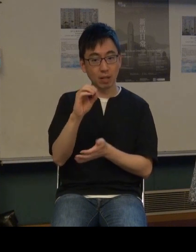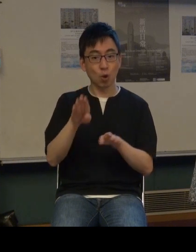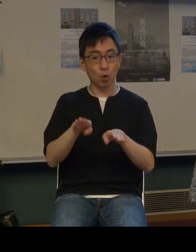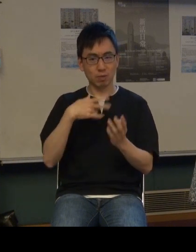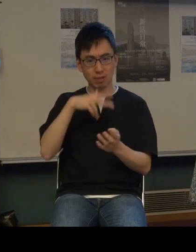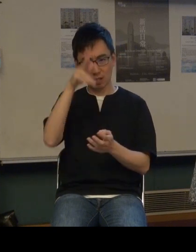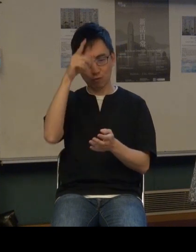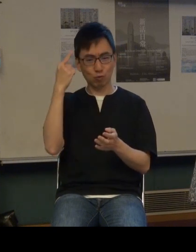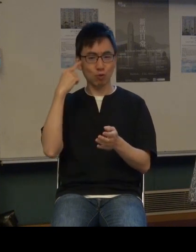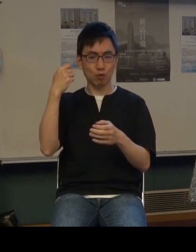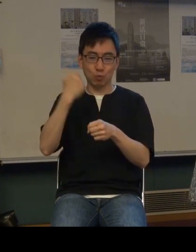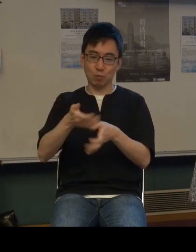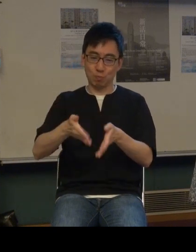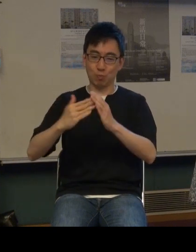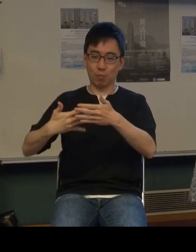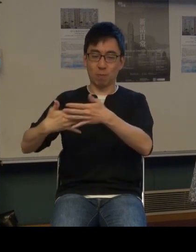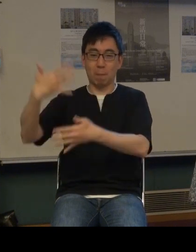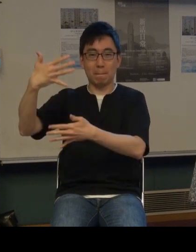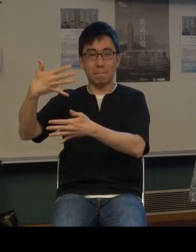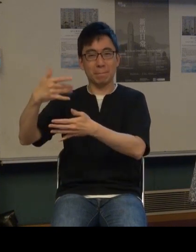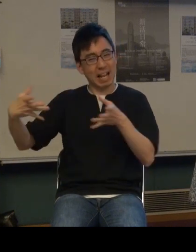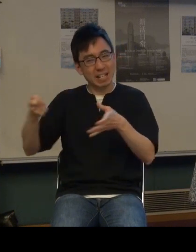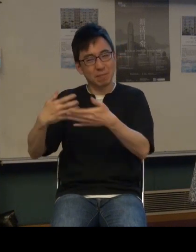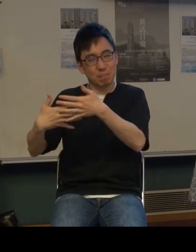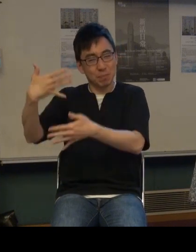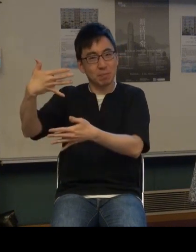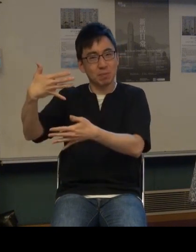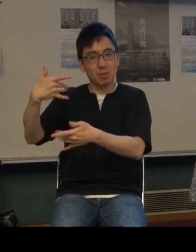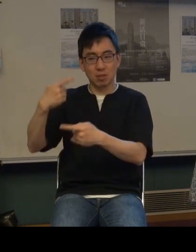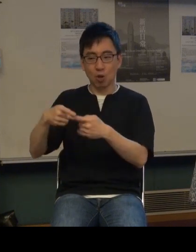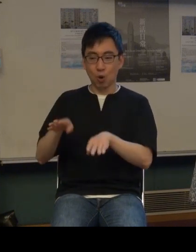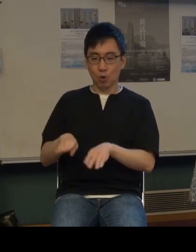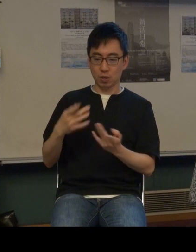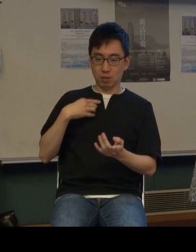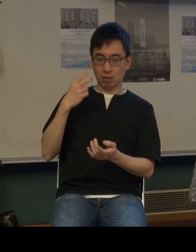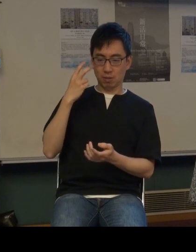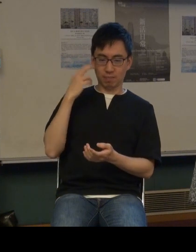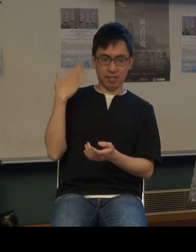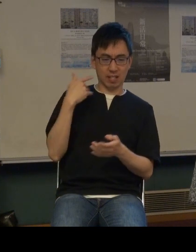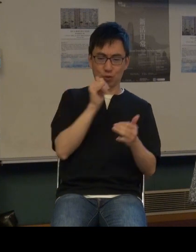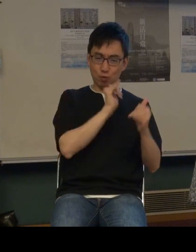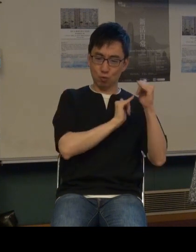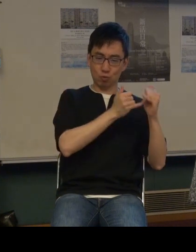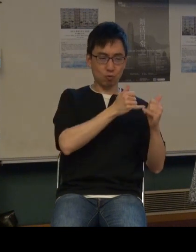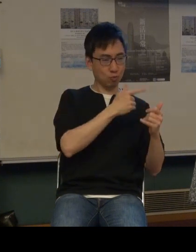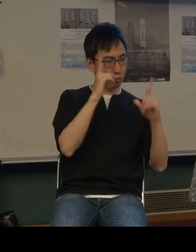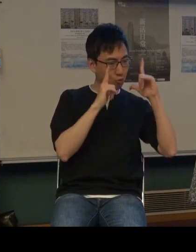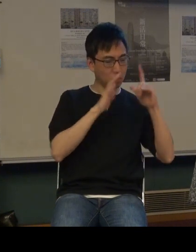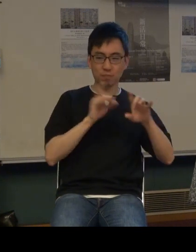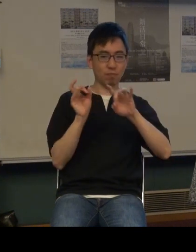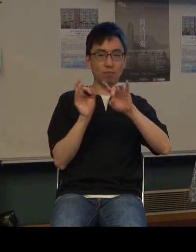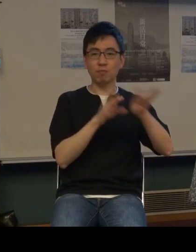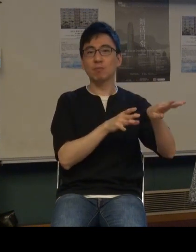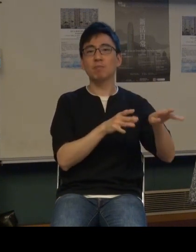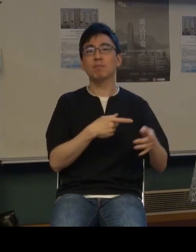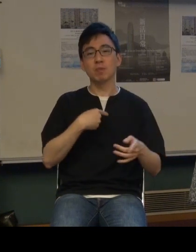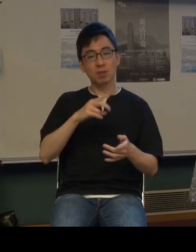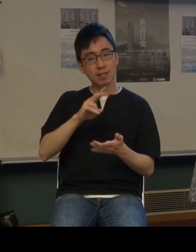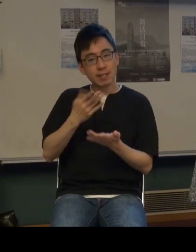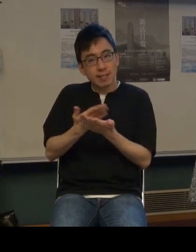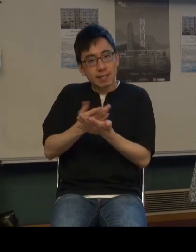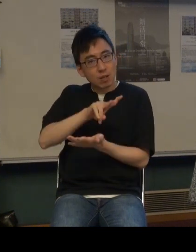呢啲嘅大型少少嘅建築物嘅時候咧，佢開始摒棄咗以前嘅呢啲咁嘅傳統嘅式樣嘅風格，